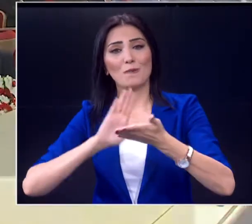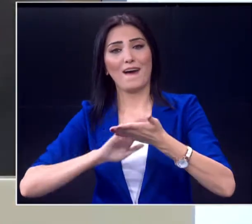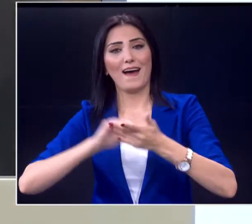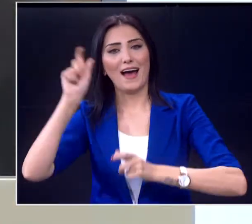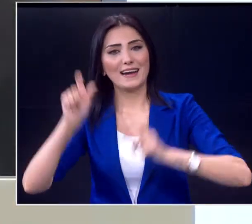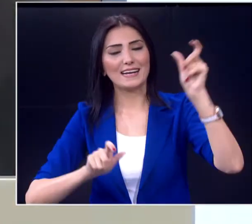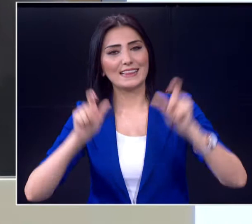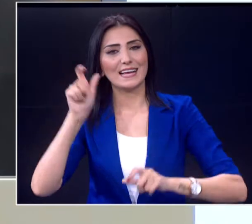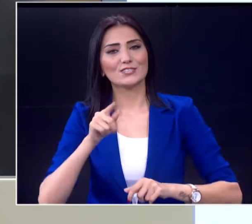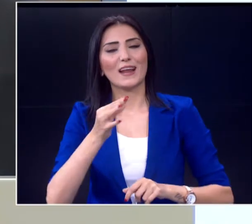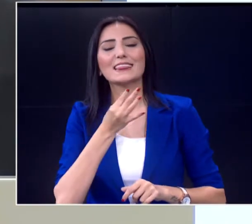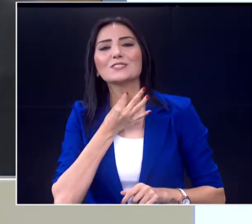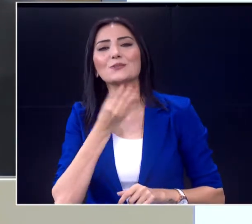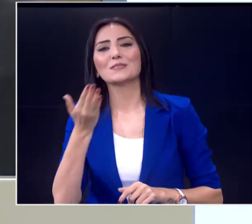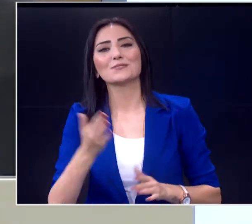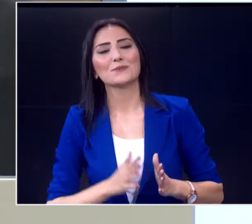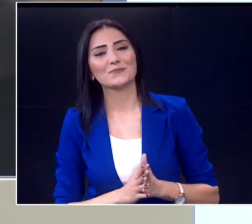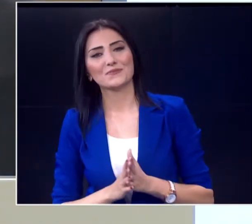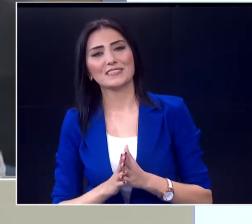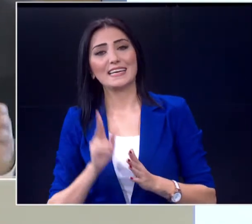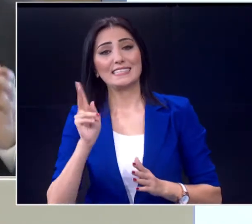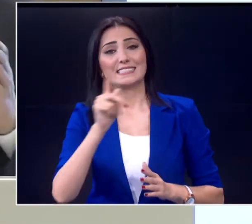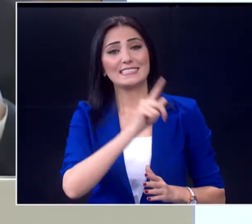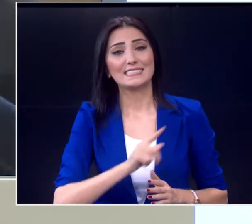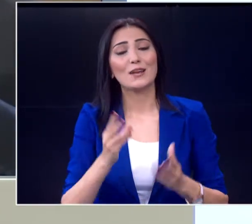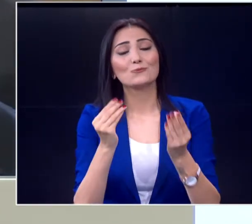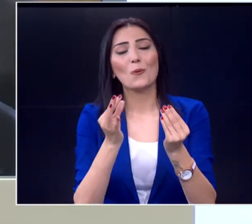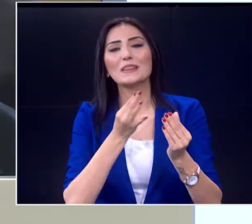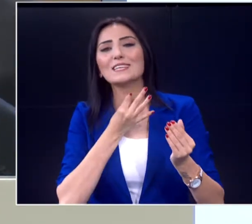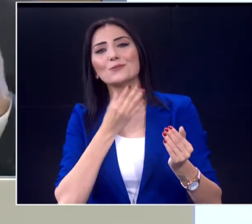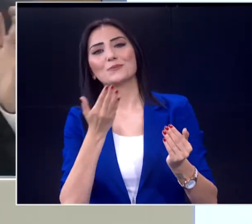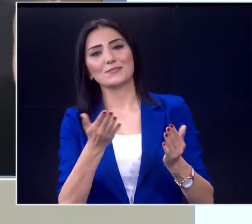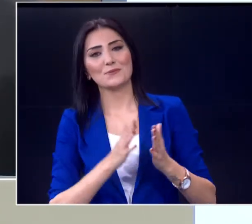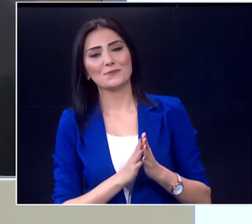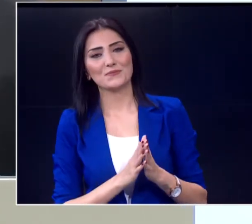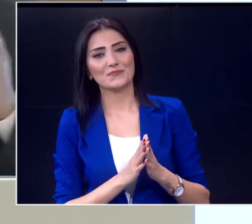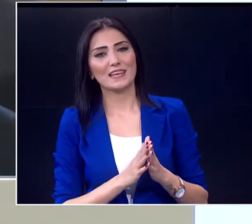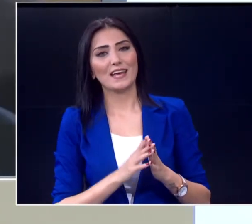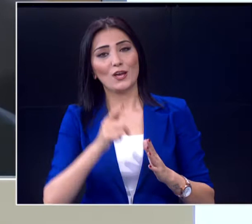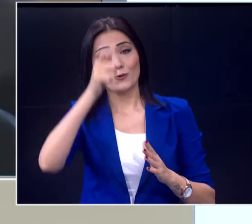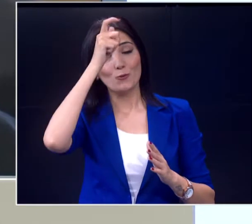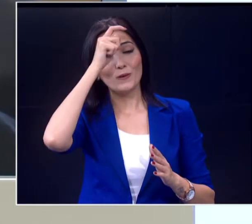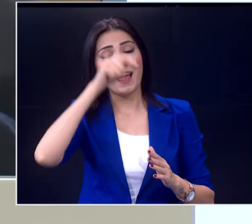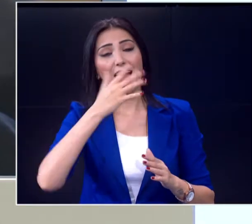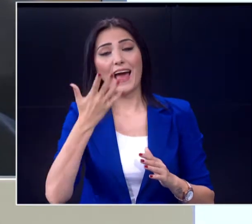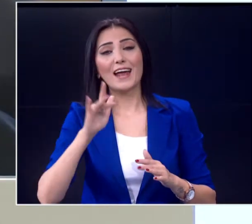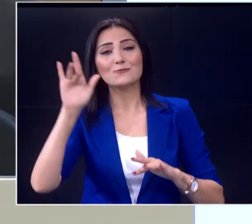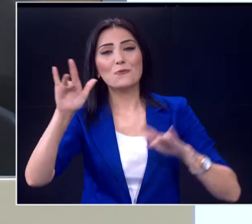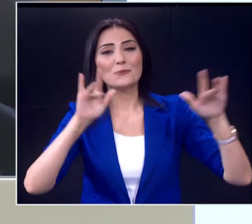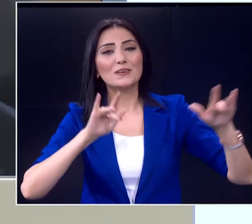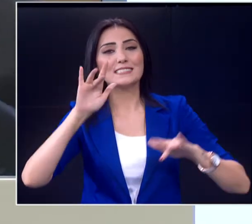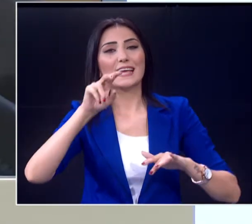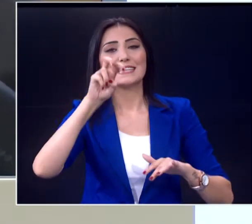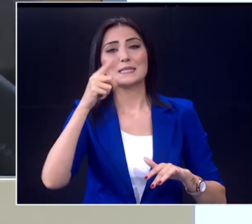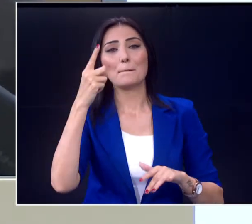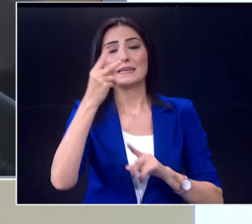arkadaşlarına teşekkür ediyorum. Sizlere çok teşekkür ediyorum. Ülkenin her köşesinden